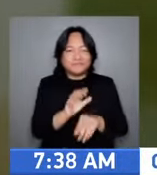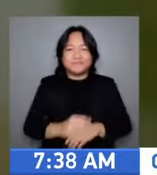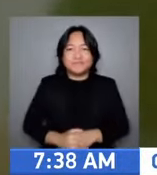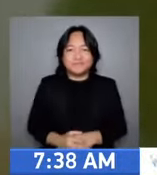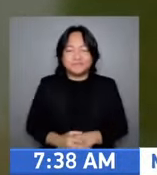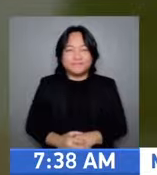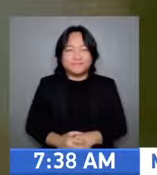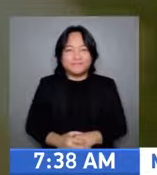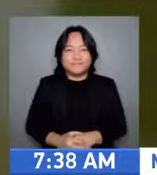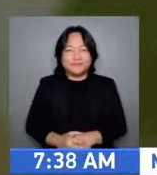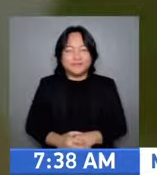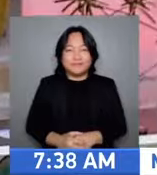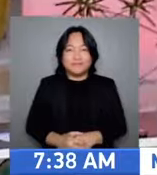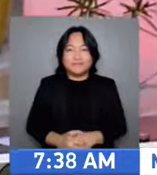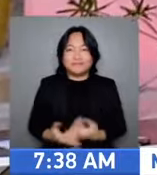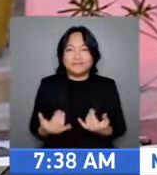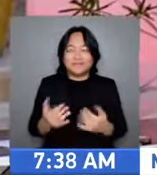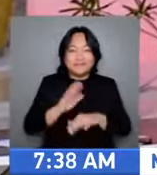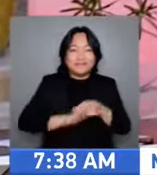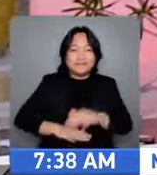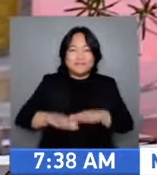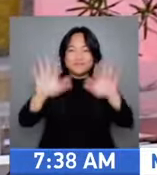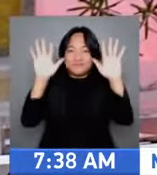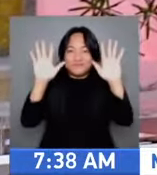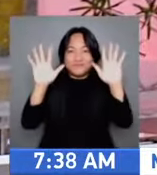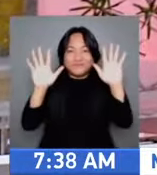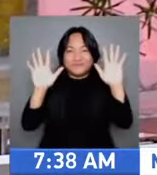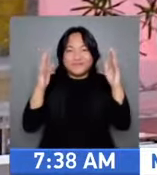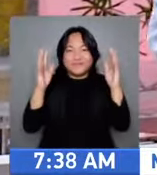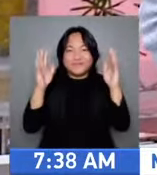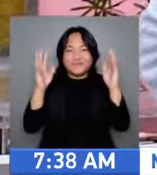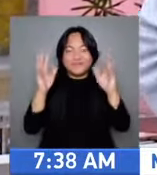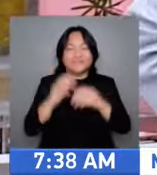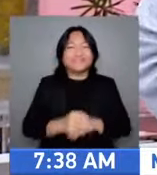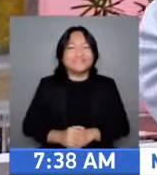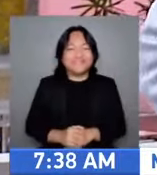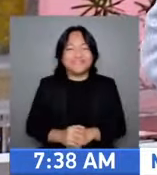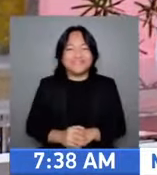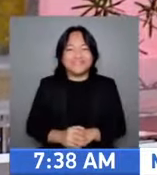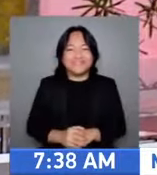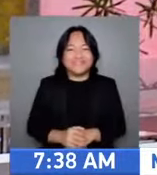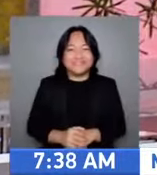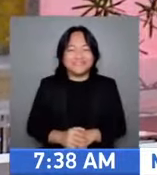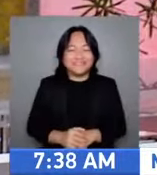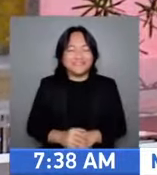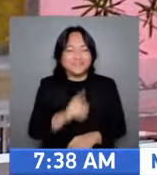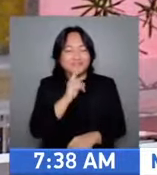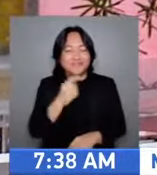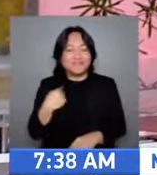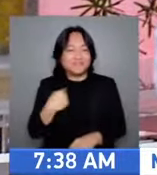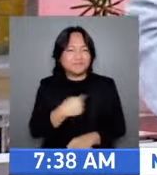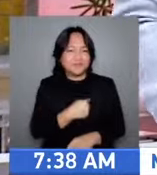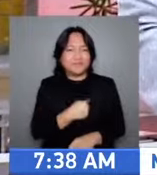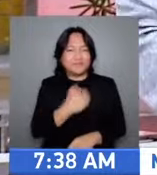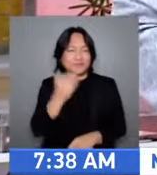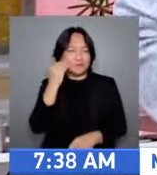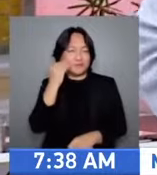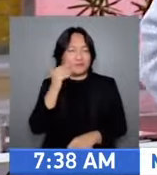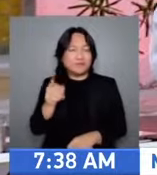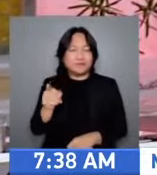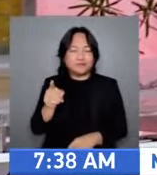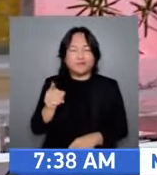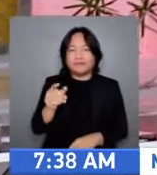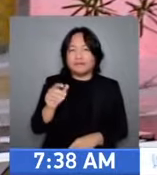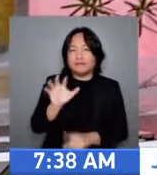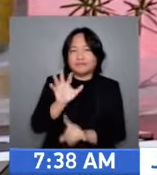Mon, taas ka naman! Sige Mon! Na. Si Mon, hindi tumaas yung kamay, oh. Sigurado kami kilala niyo po siya lahat. Sobrang exciting. Isa